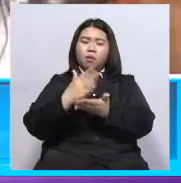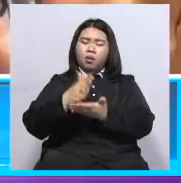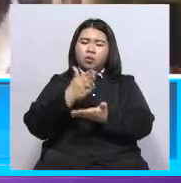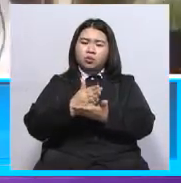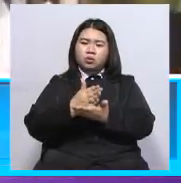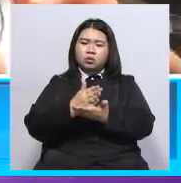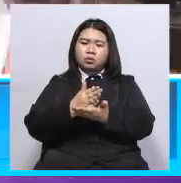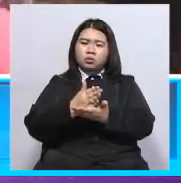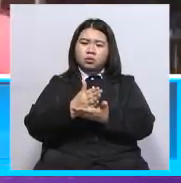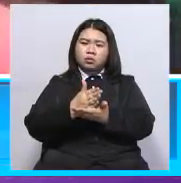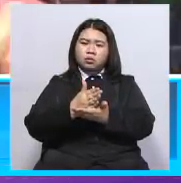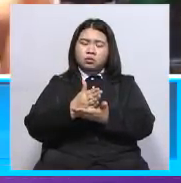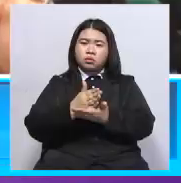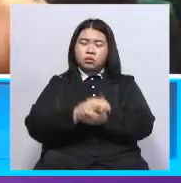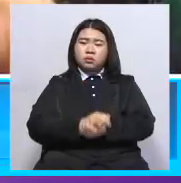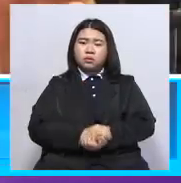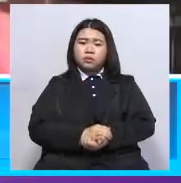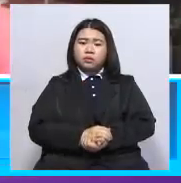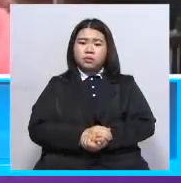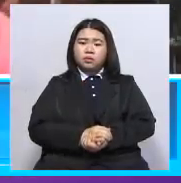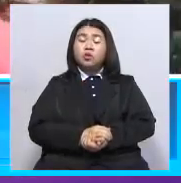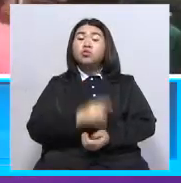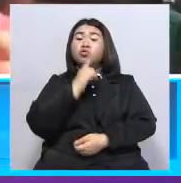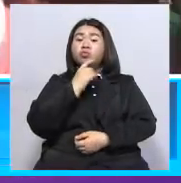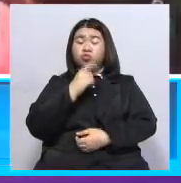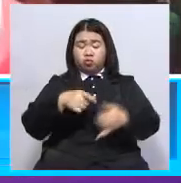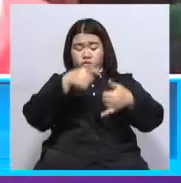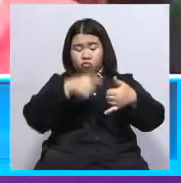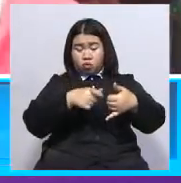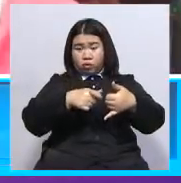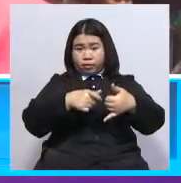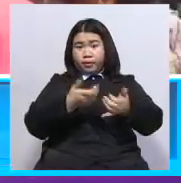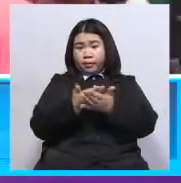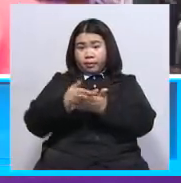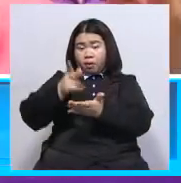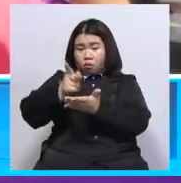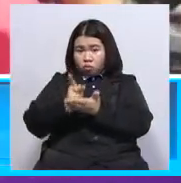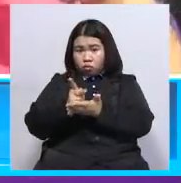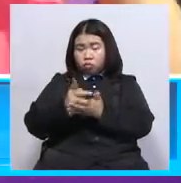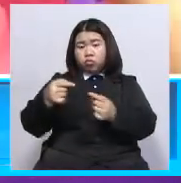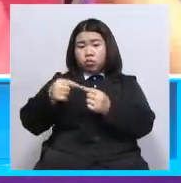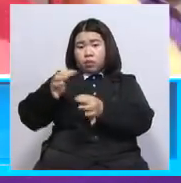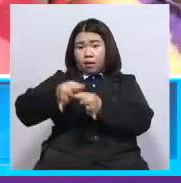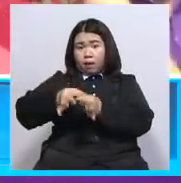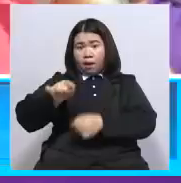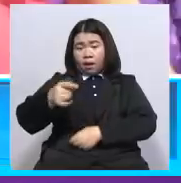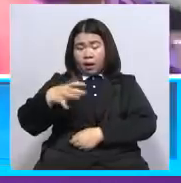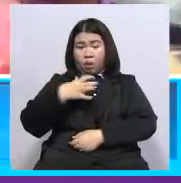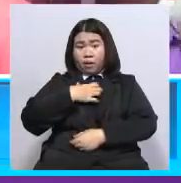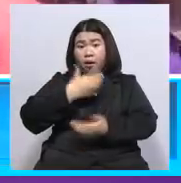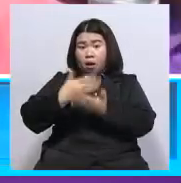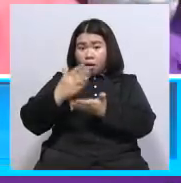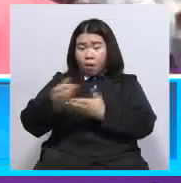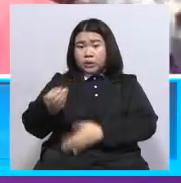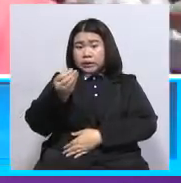เกษตรกรที่มีหนี้สินนะคะกับธนาคารพาณิชย์แล้วก็ต้องการที่จะชำระหนี้คื